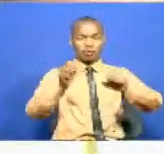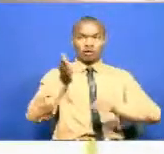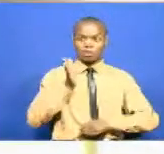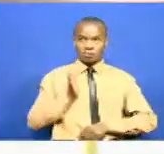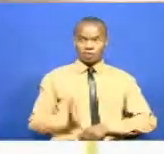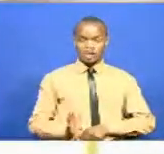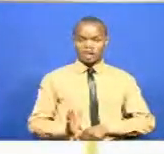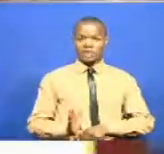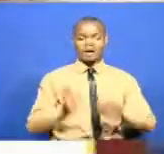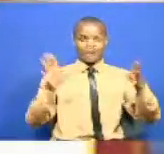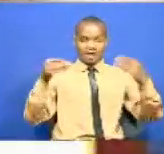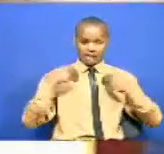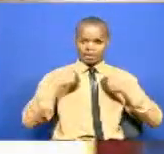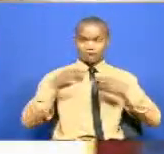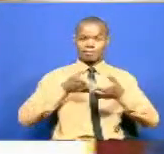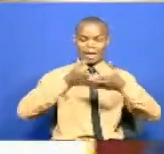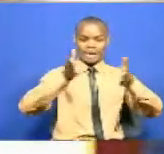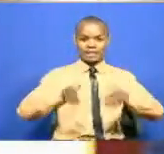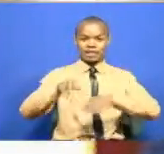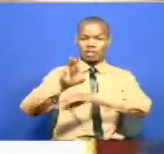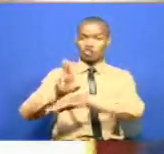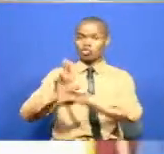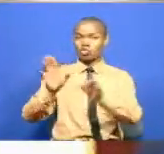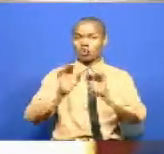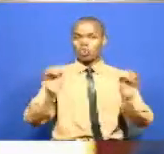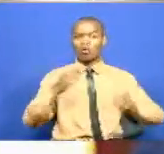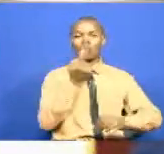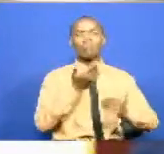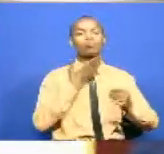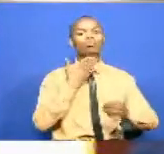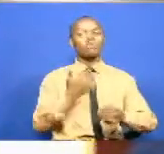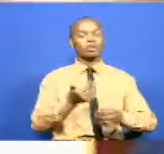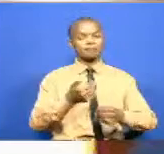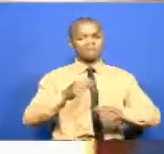dhidi ya kutumiwa vibaya na wanasiasa wanaojitakia makuu.